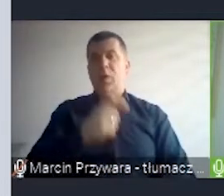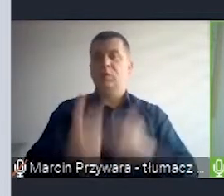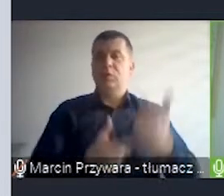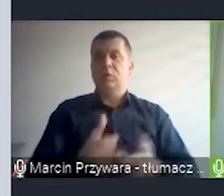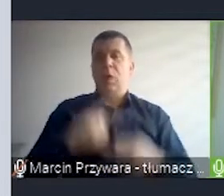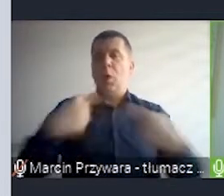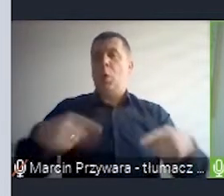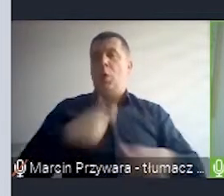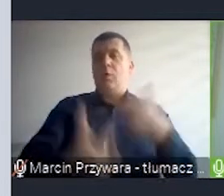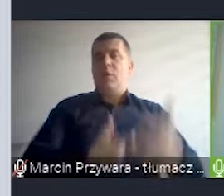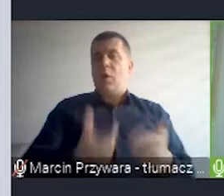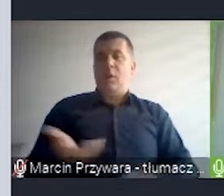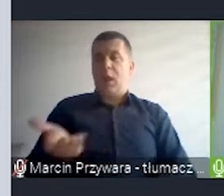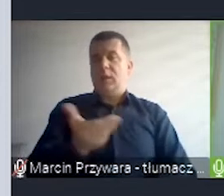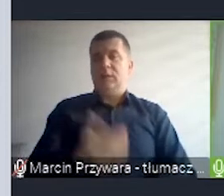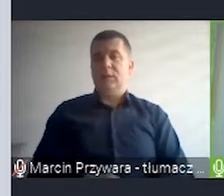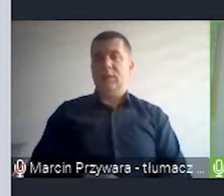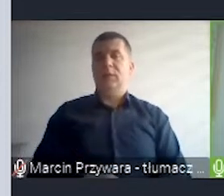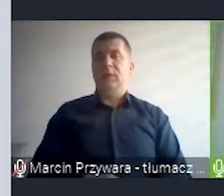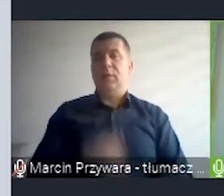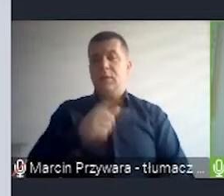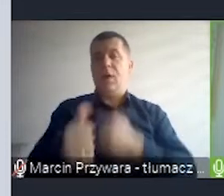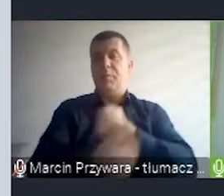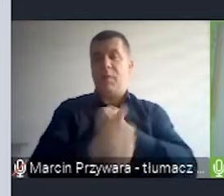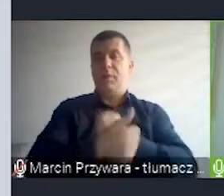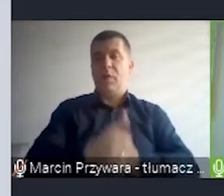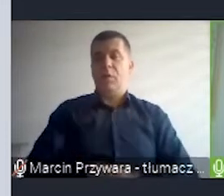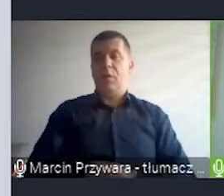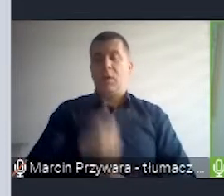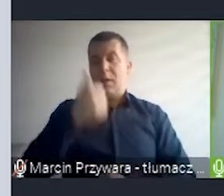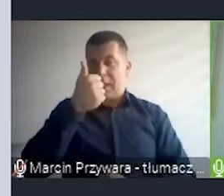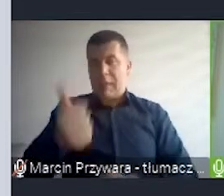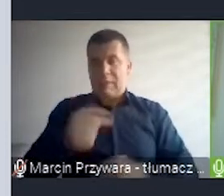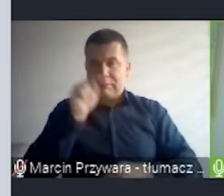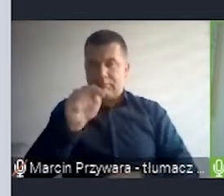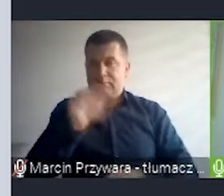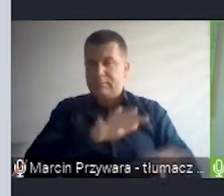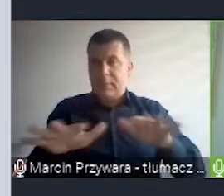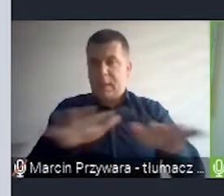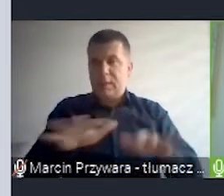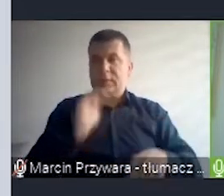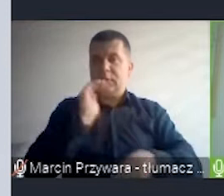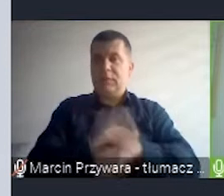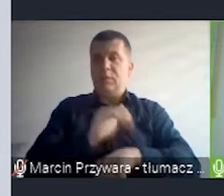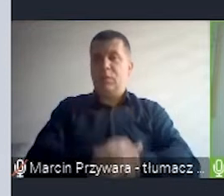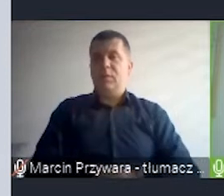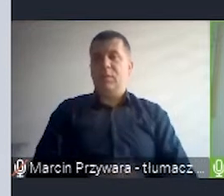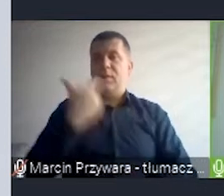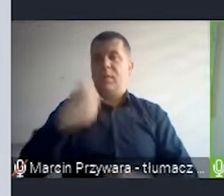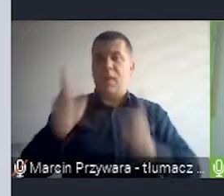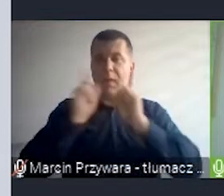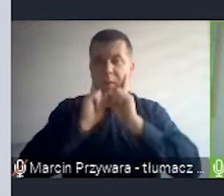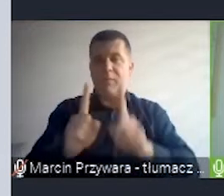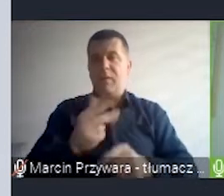nie wykonaliście. I z tego powodu w tym jednym, jedynym obszarze zamówień nieprawidłowości